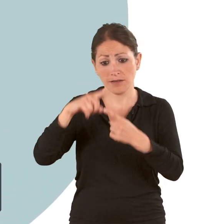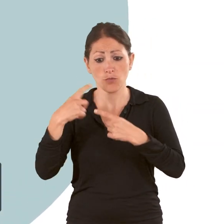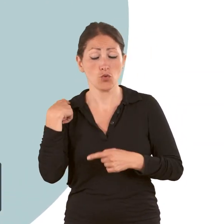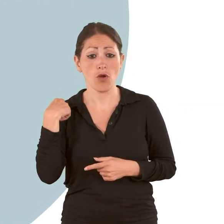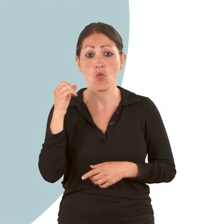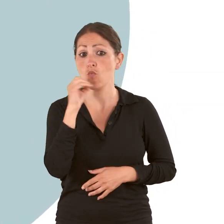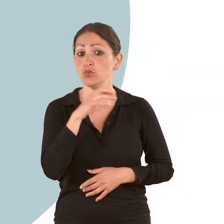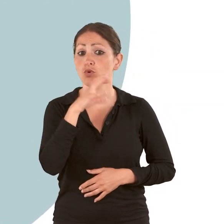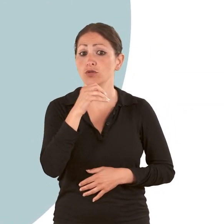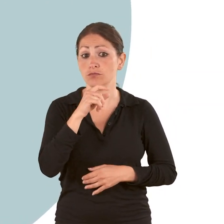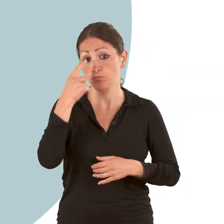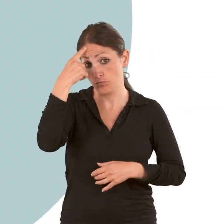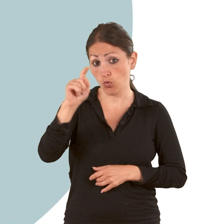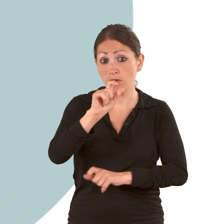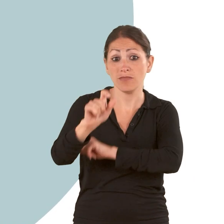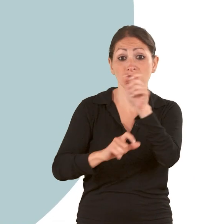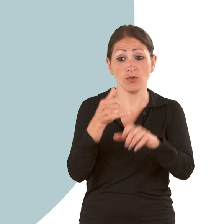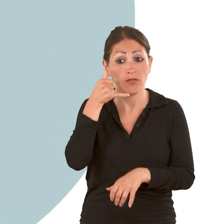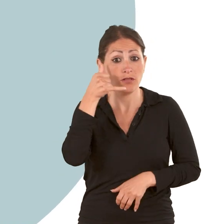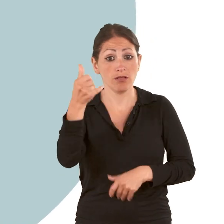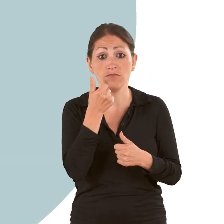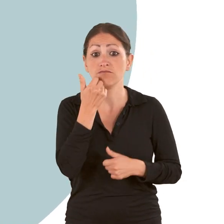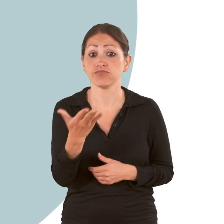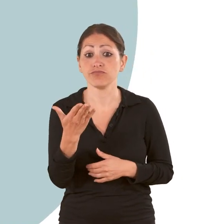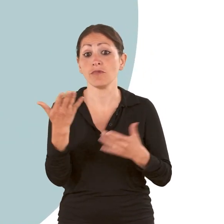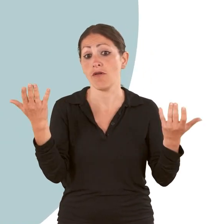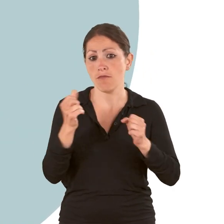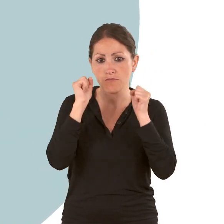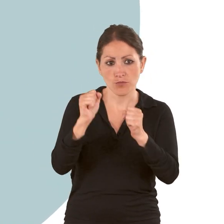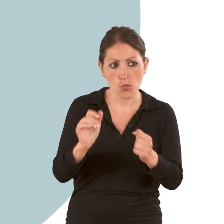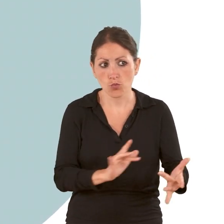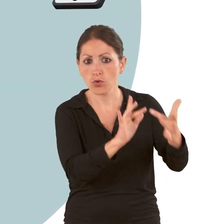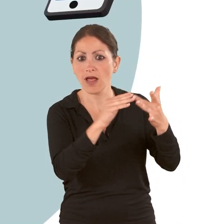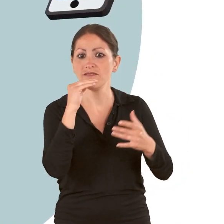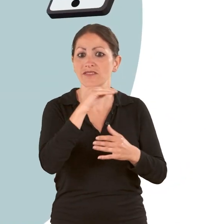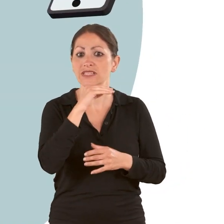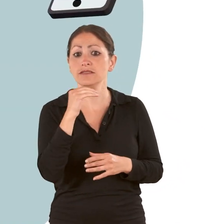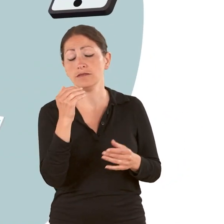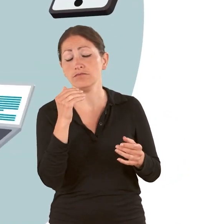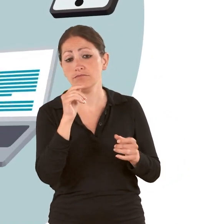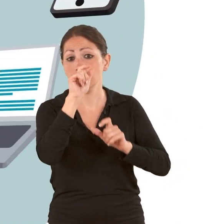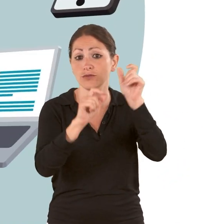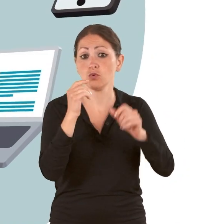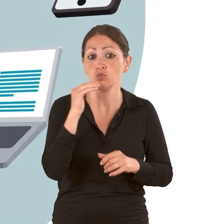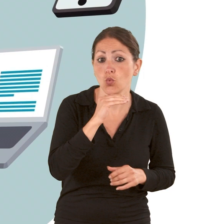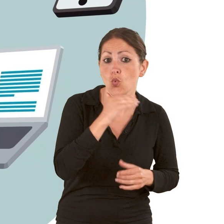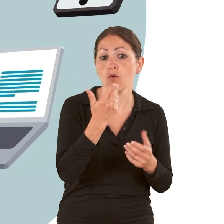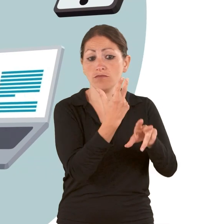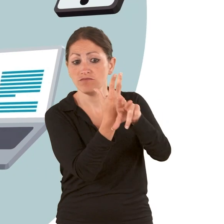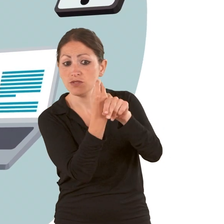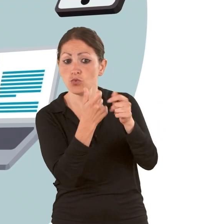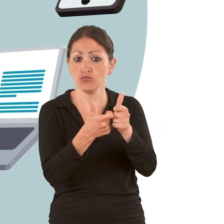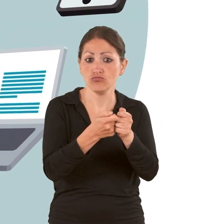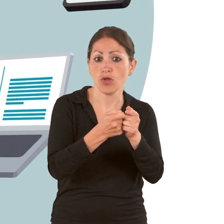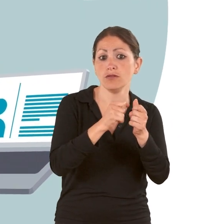d'urgence pour les sourds et malentendants, permet aux personnes qui ne peuvent pas téléphoner de contacter facilement les secours par visio, chat, SMS